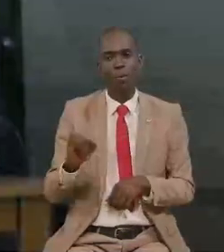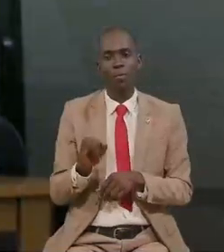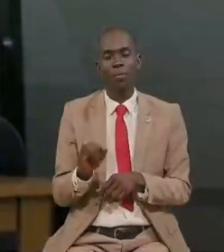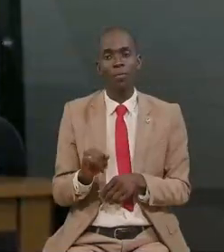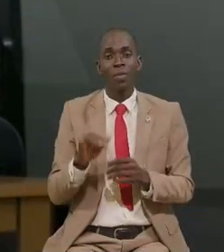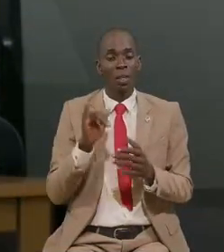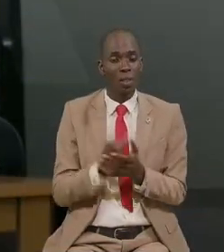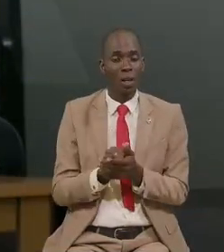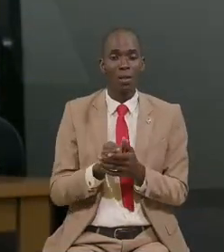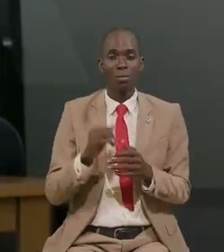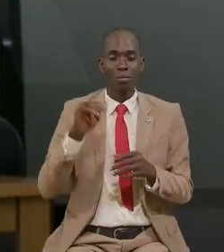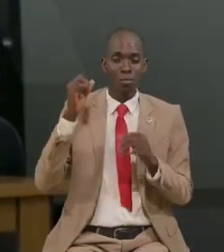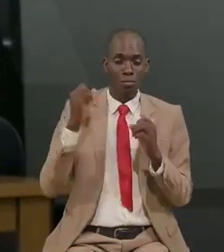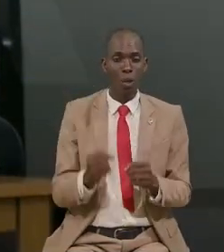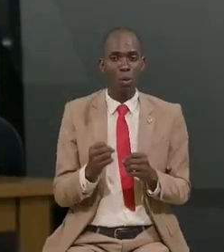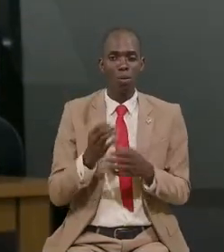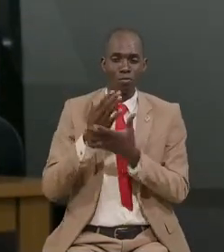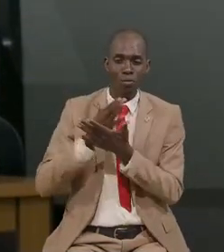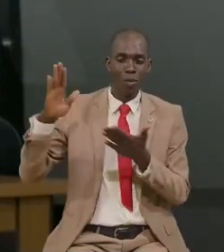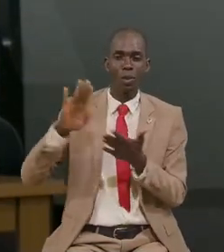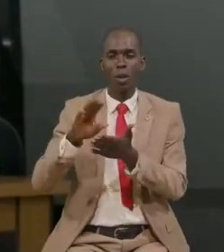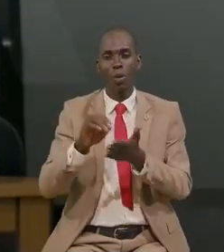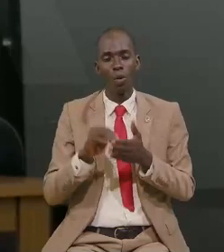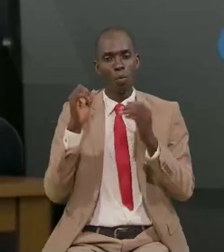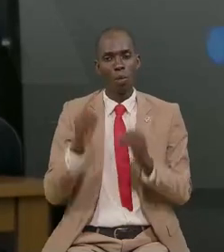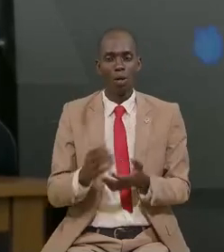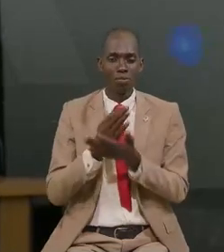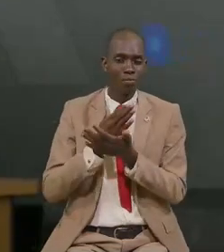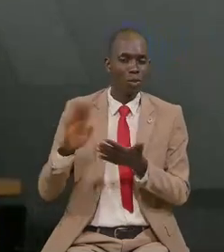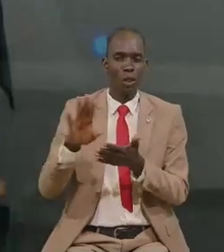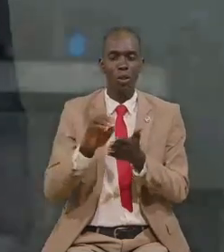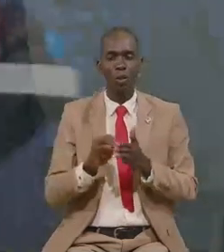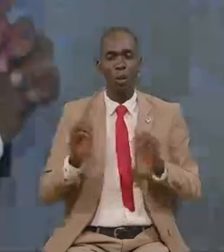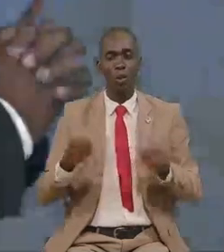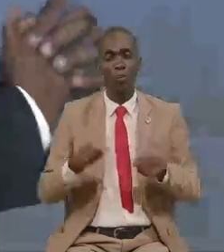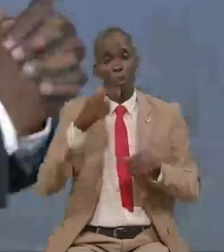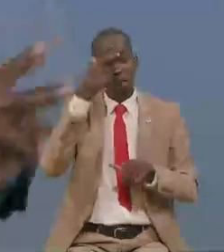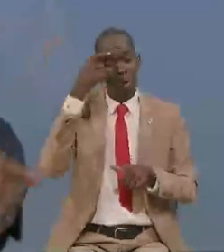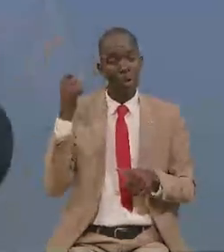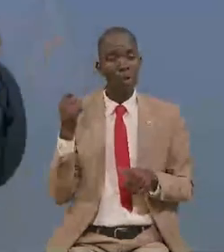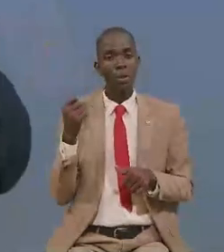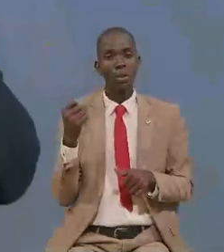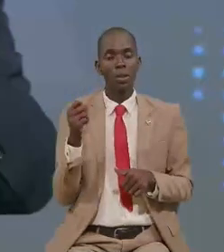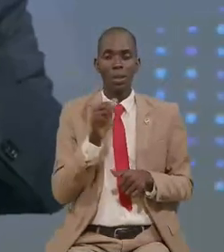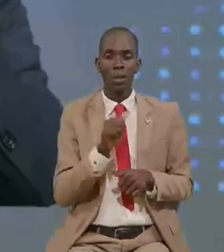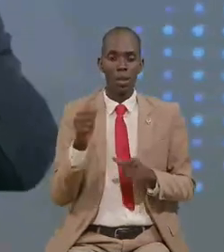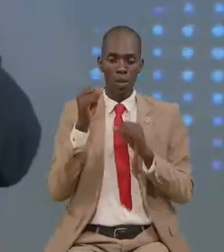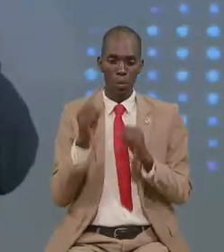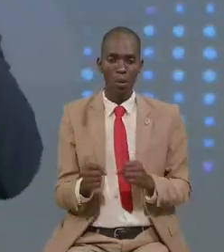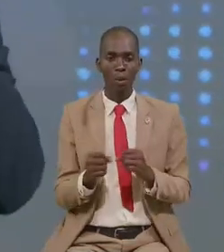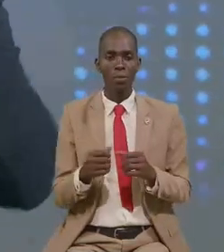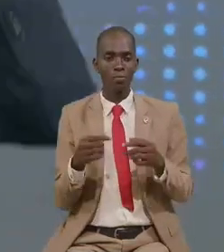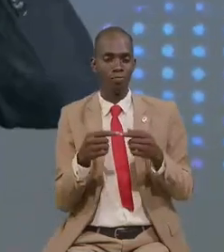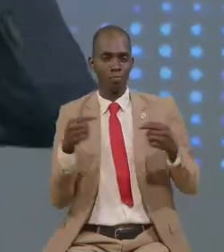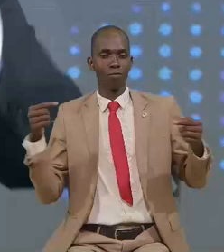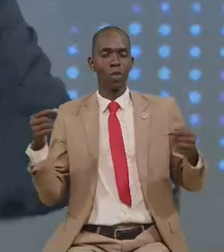Et il suspend leur pouvoir, leur capacité. Parce qu'une puissance contraire à